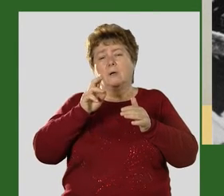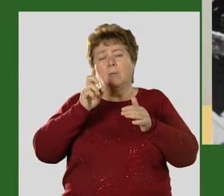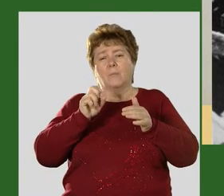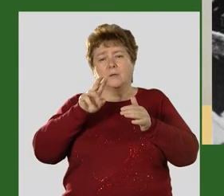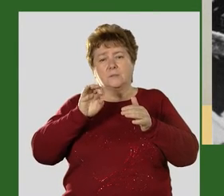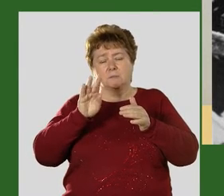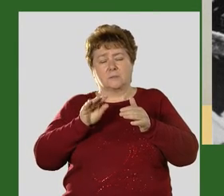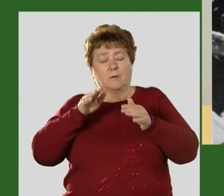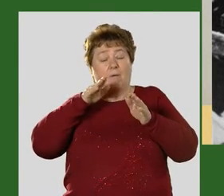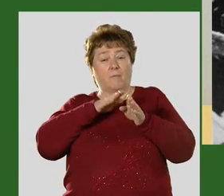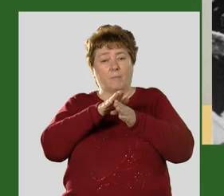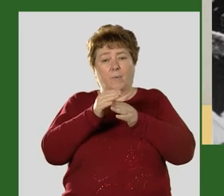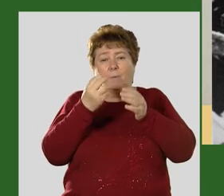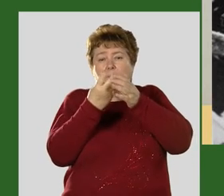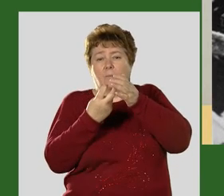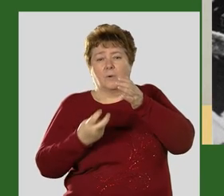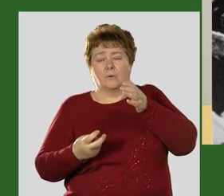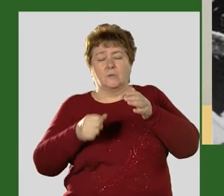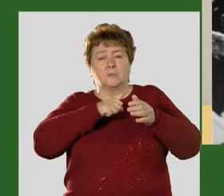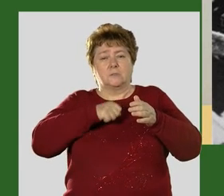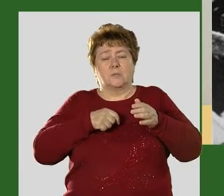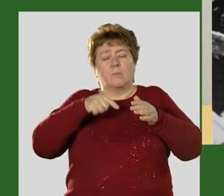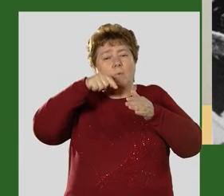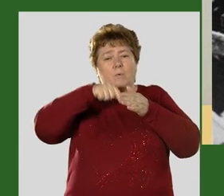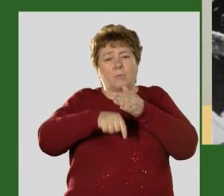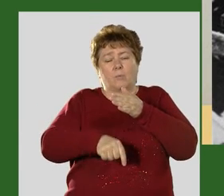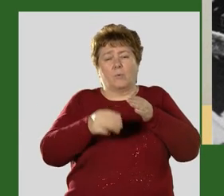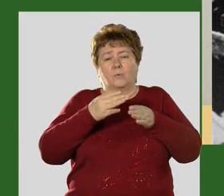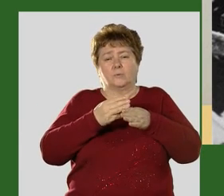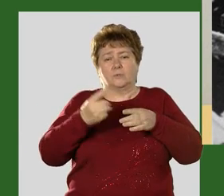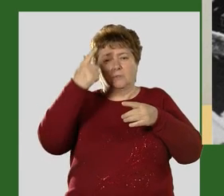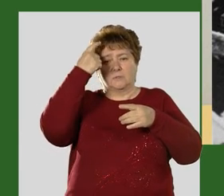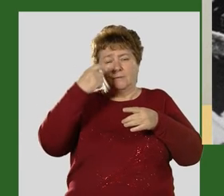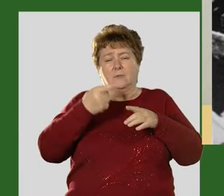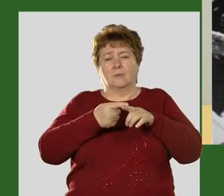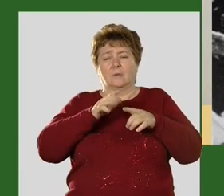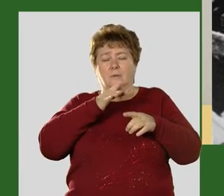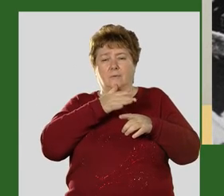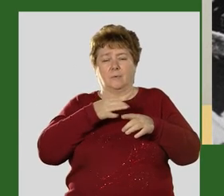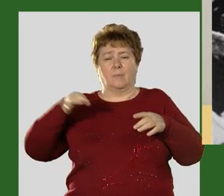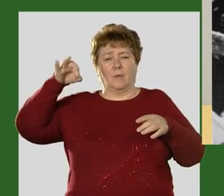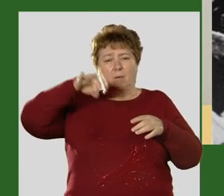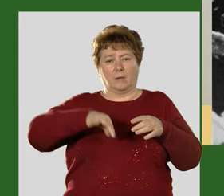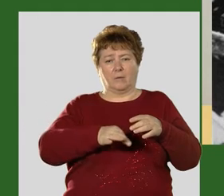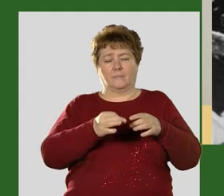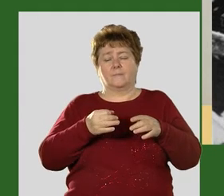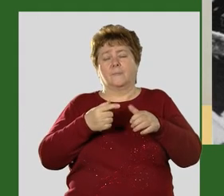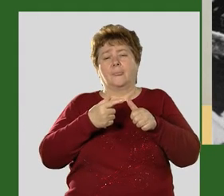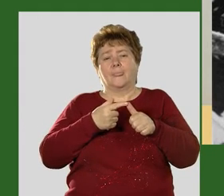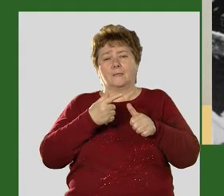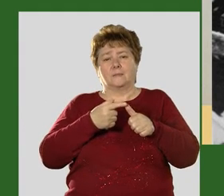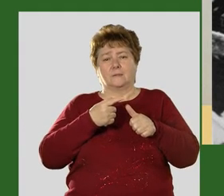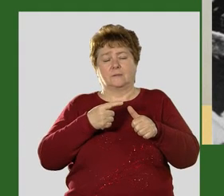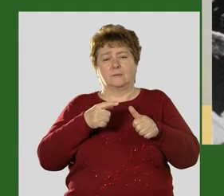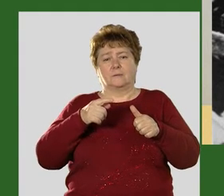«Триест» совершили погружение в самую глубокую часть, известную на тот момент в океане, так